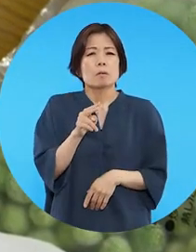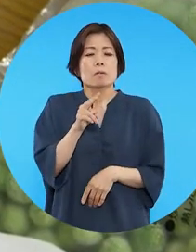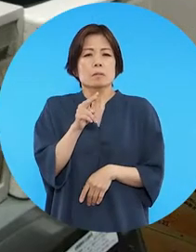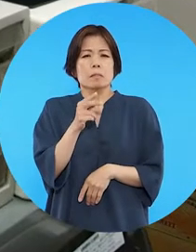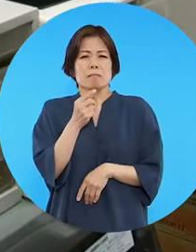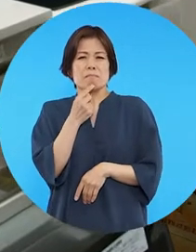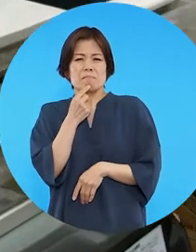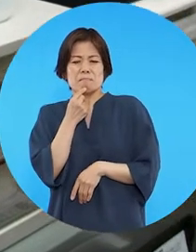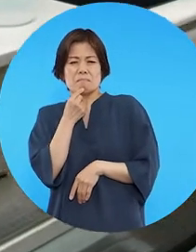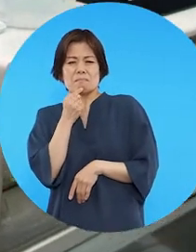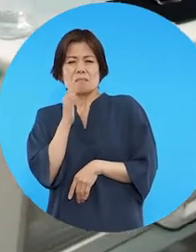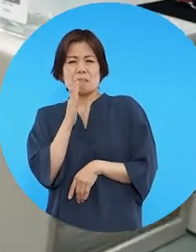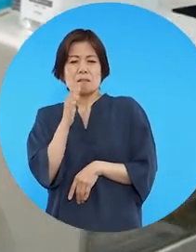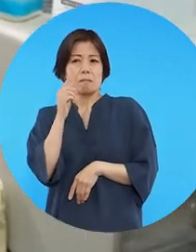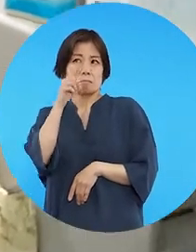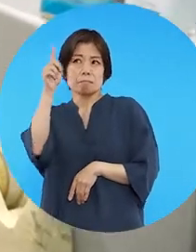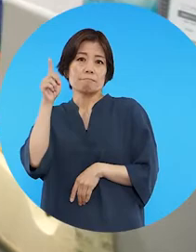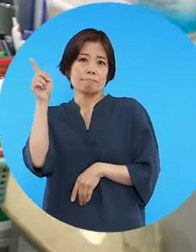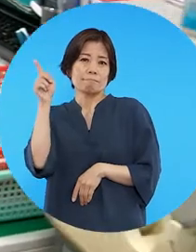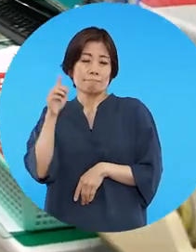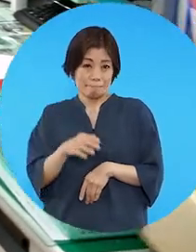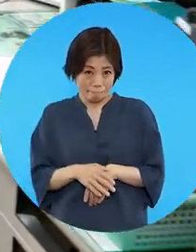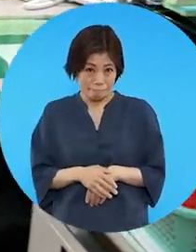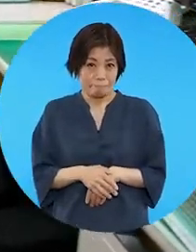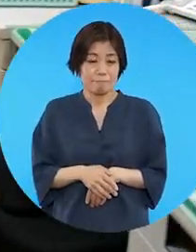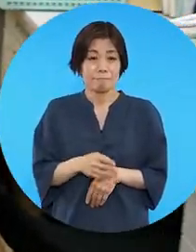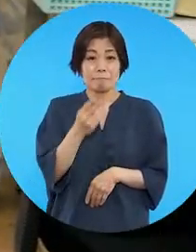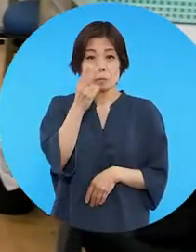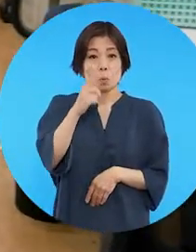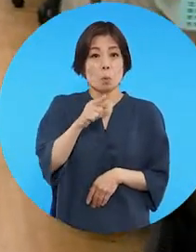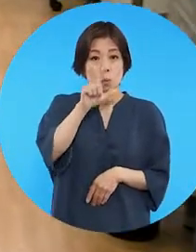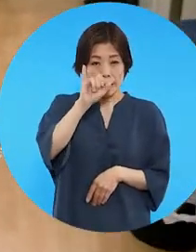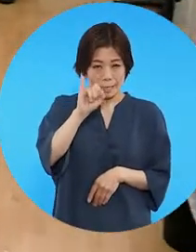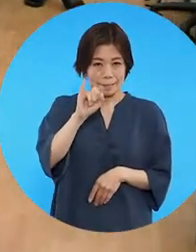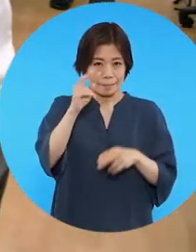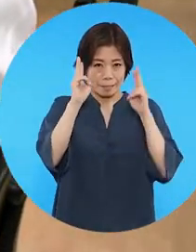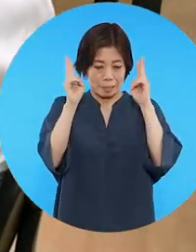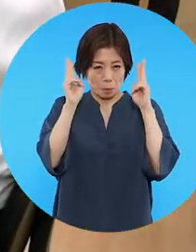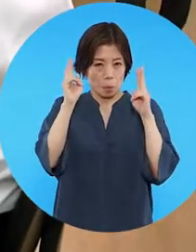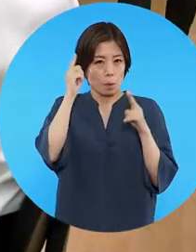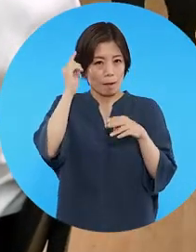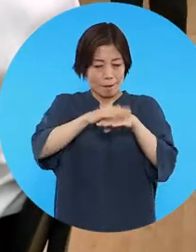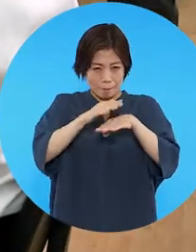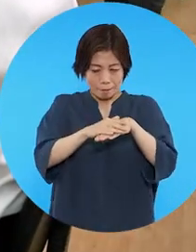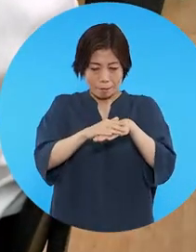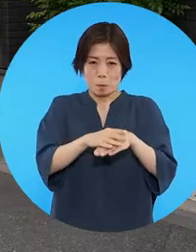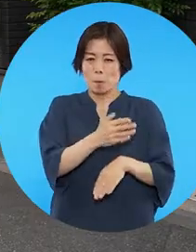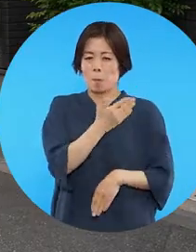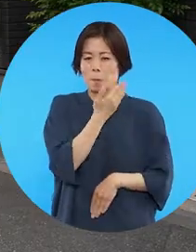ですよ。 トーレイの企業理念はズバリもったいない。